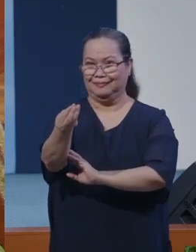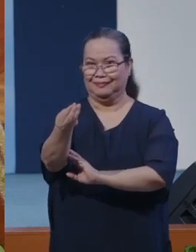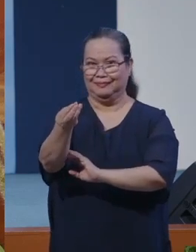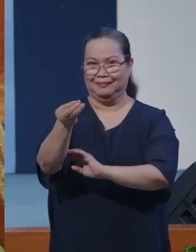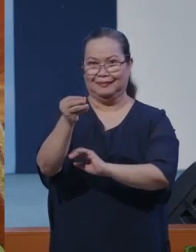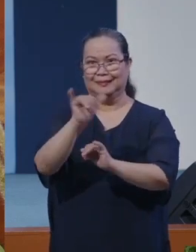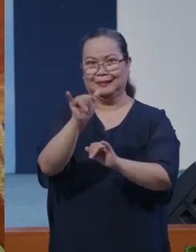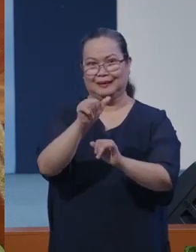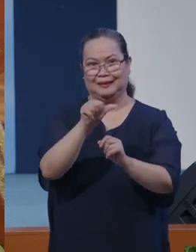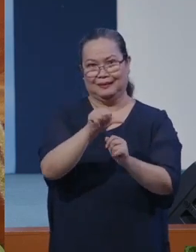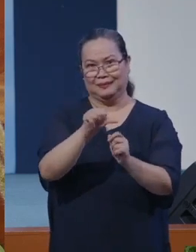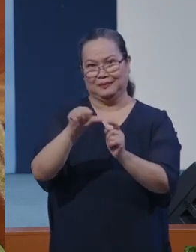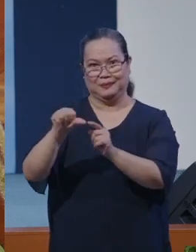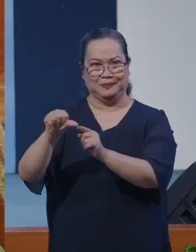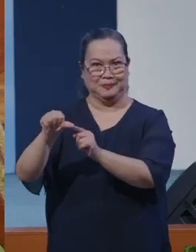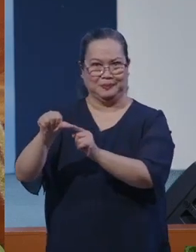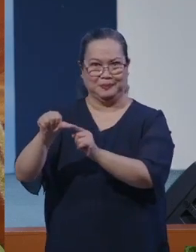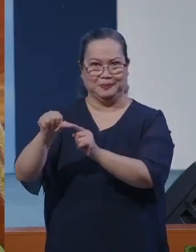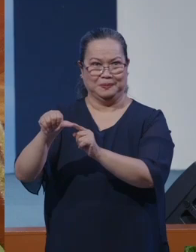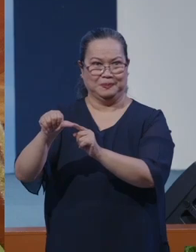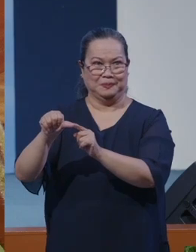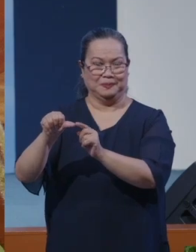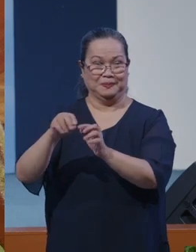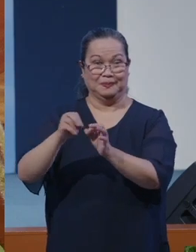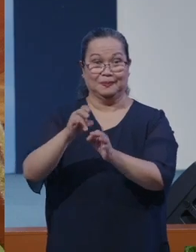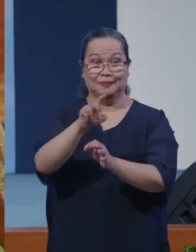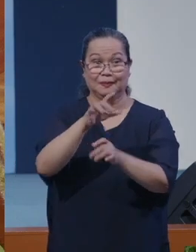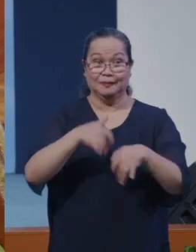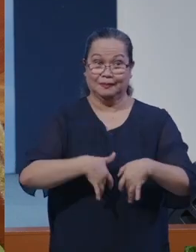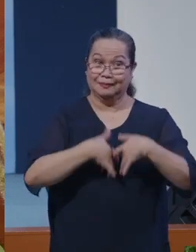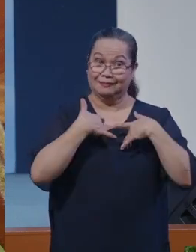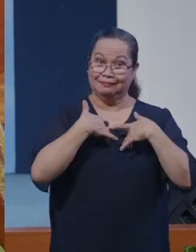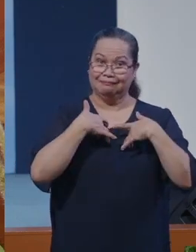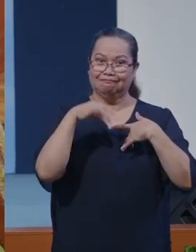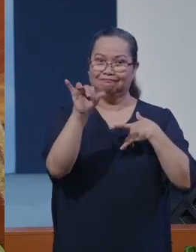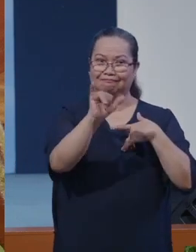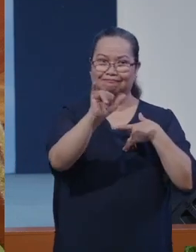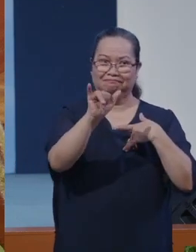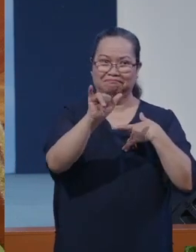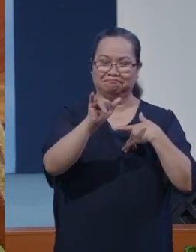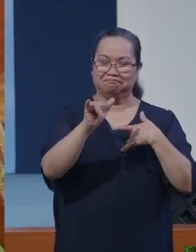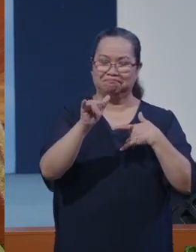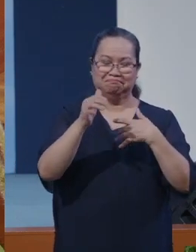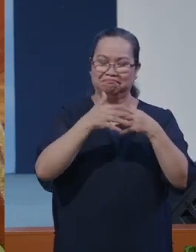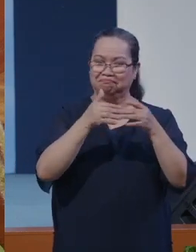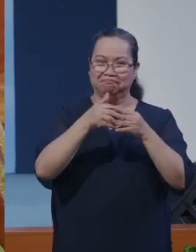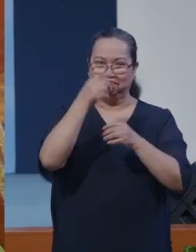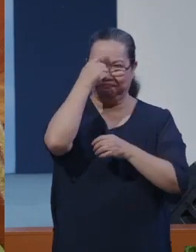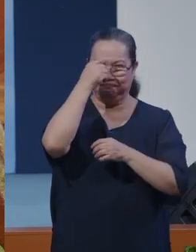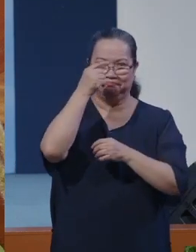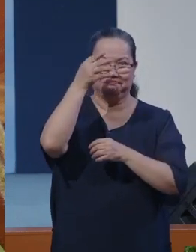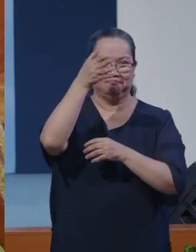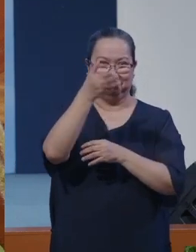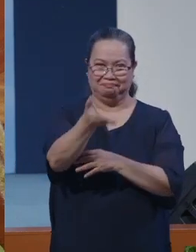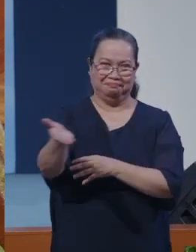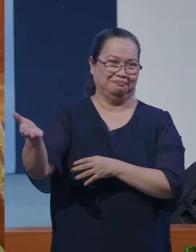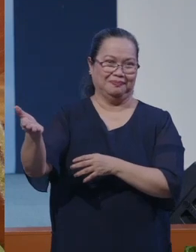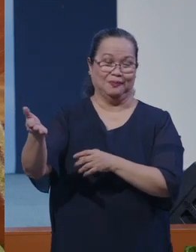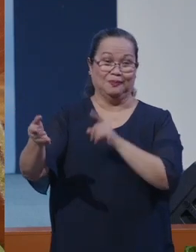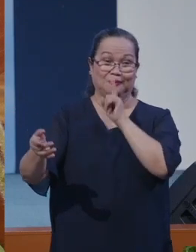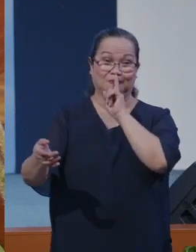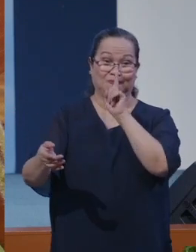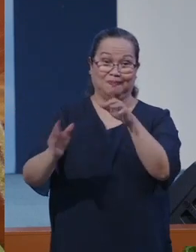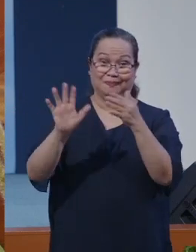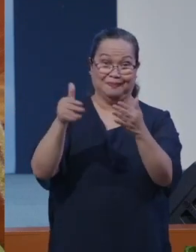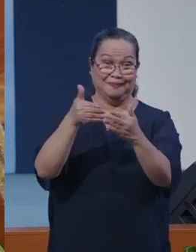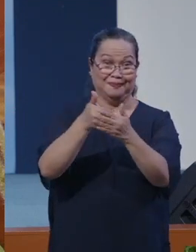Dangkal. No? "And my lifetime is as nothing before you. Surely